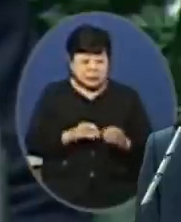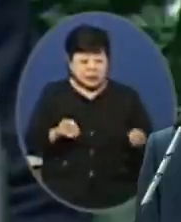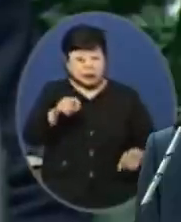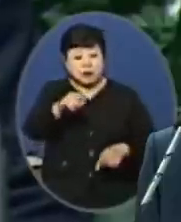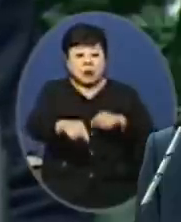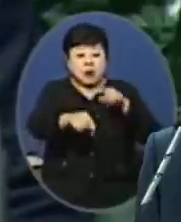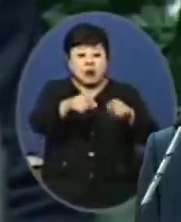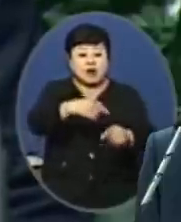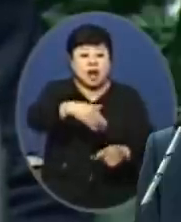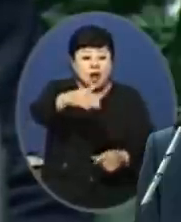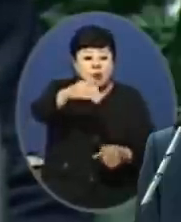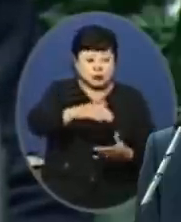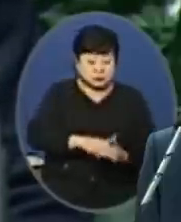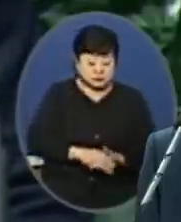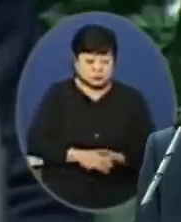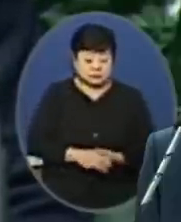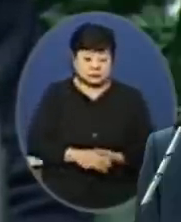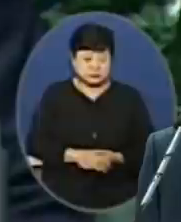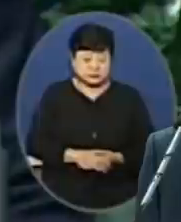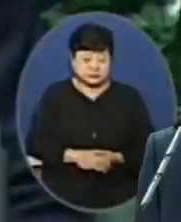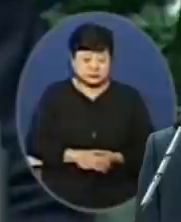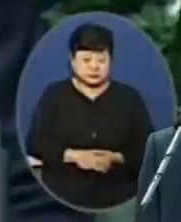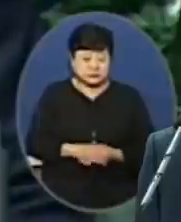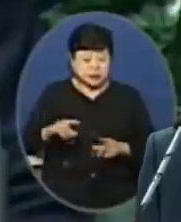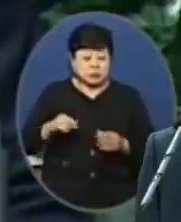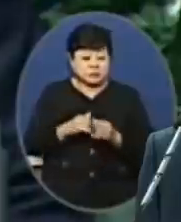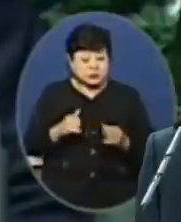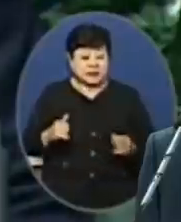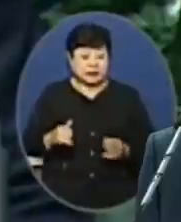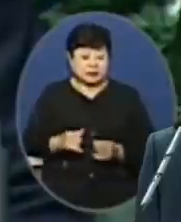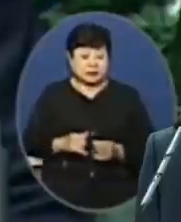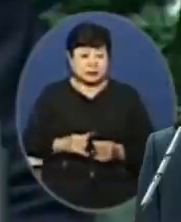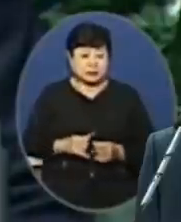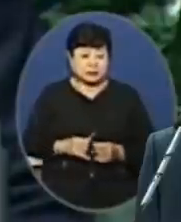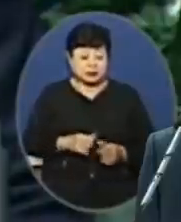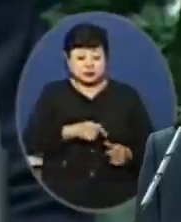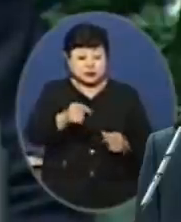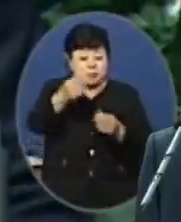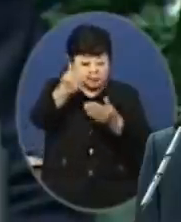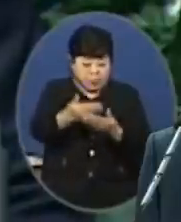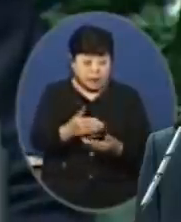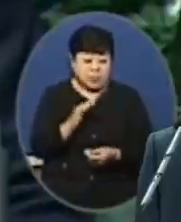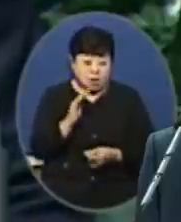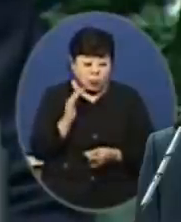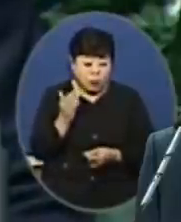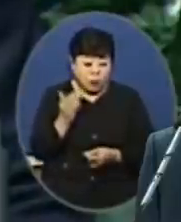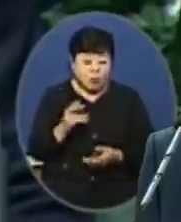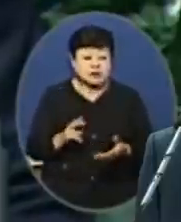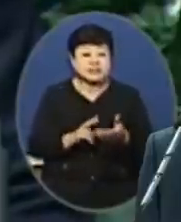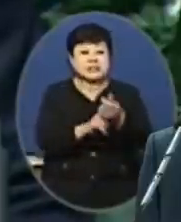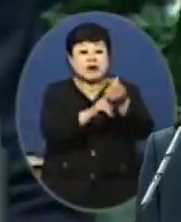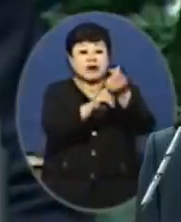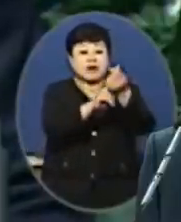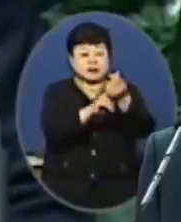건너듯이 다 건너갔고 그들은 애굽 사람에게서 건짐을 받았던 것입니다.